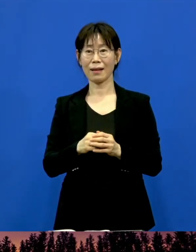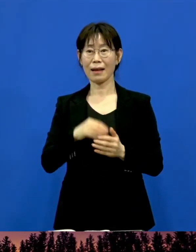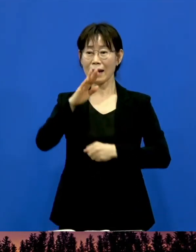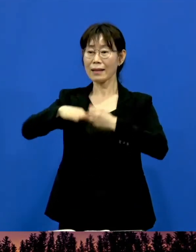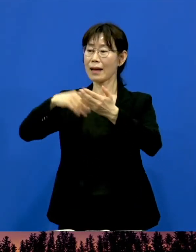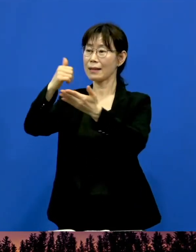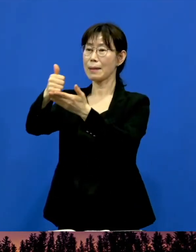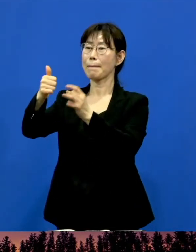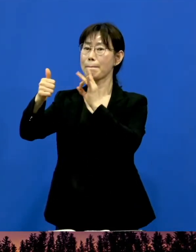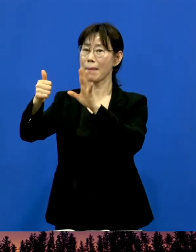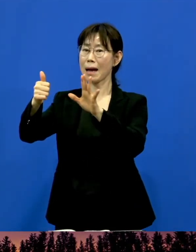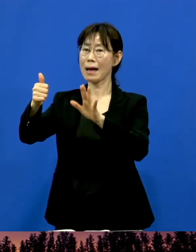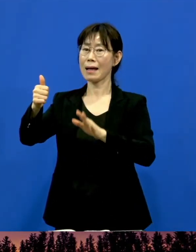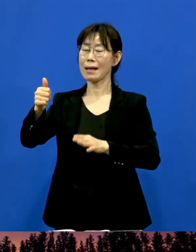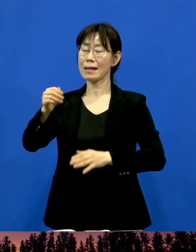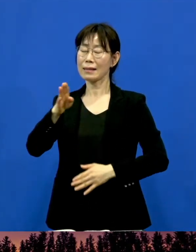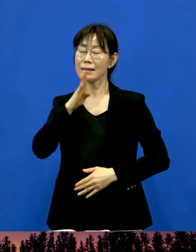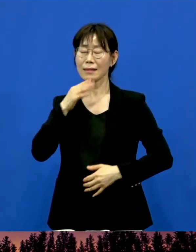참된 만족을 주세요.